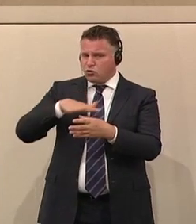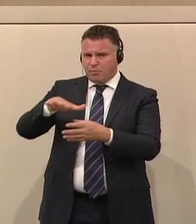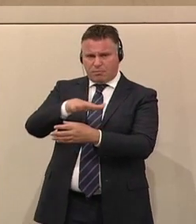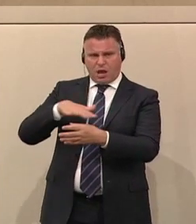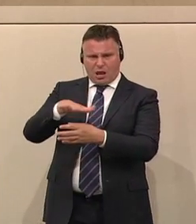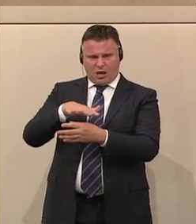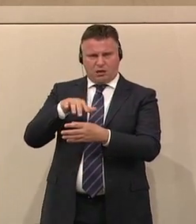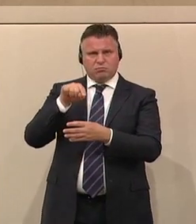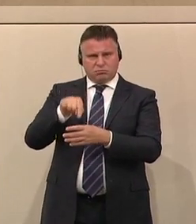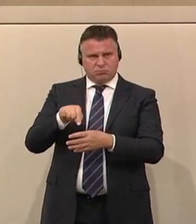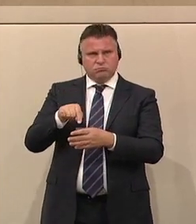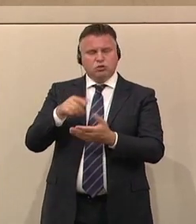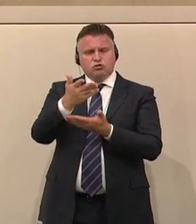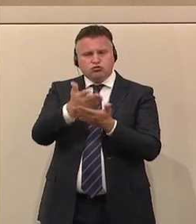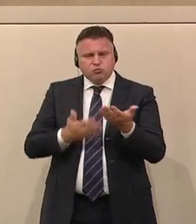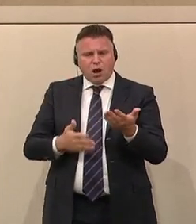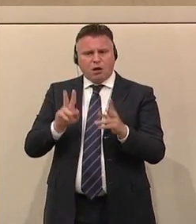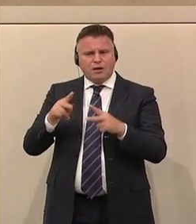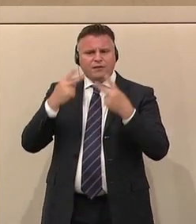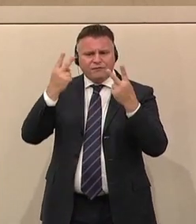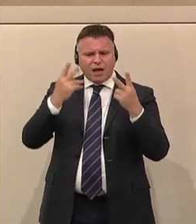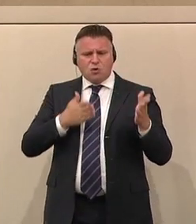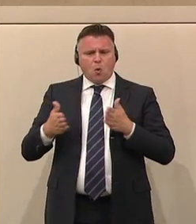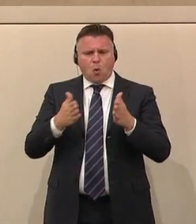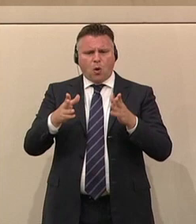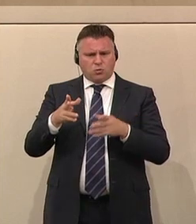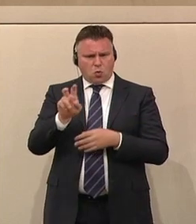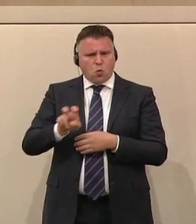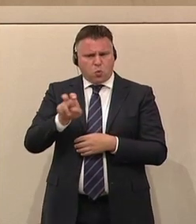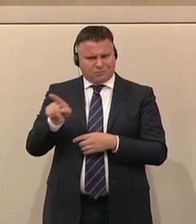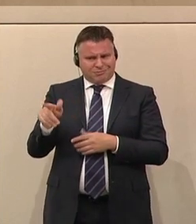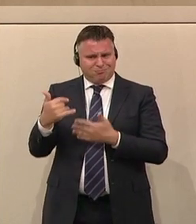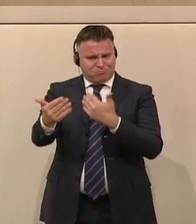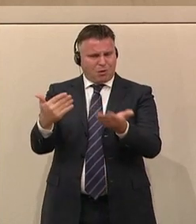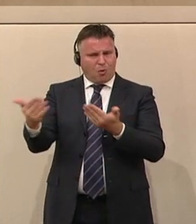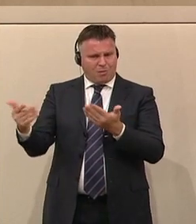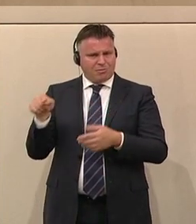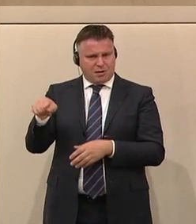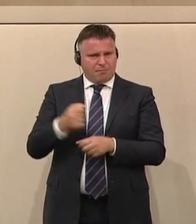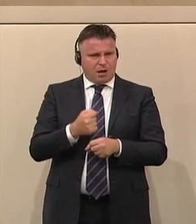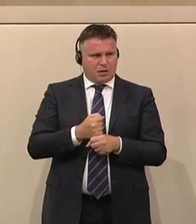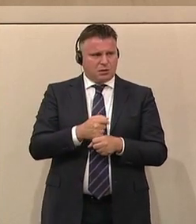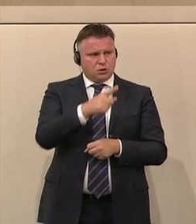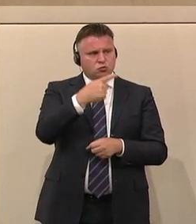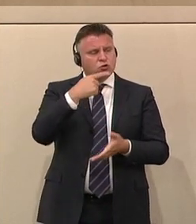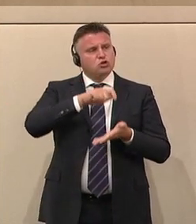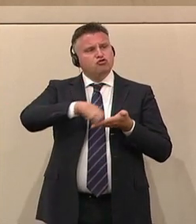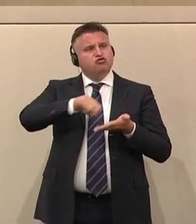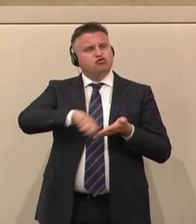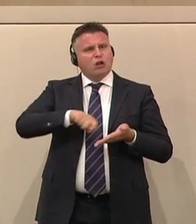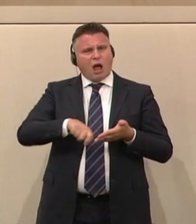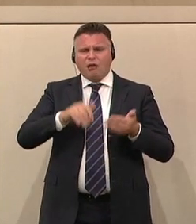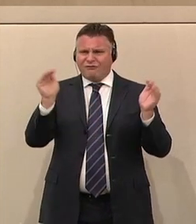die Basissprach, die Werte- und Orientierungskurse zur Verfügung gestellt. Und weil Sie gesagt haben, es wird gekürzt, das ist ja auch